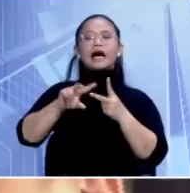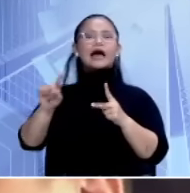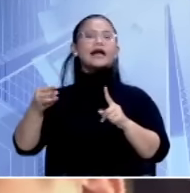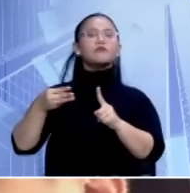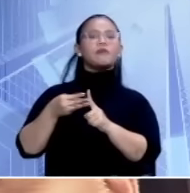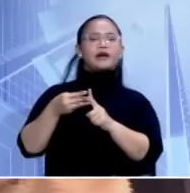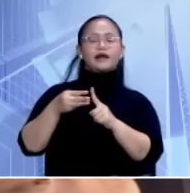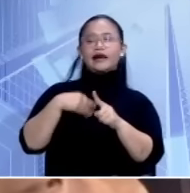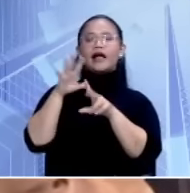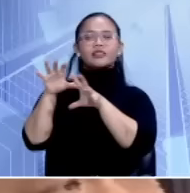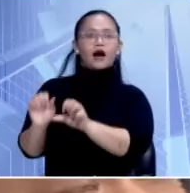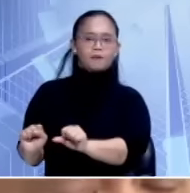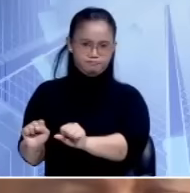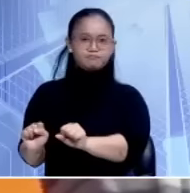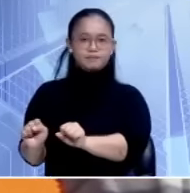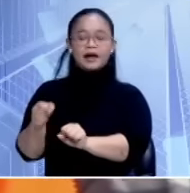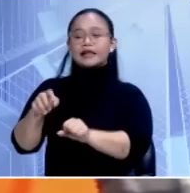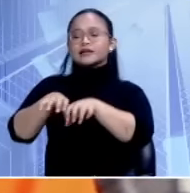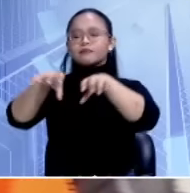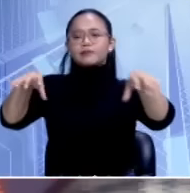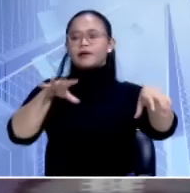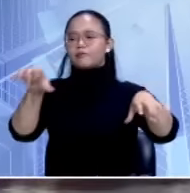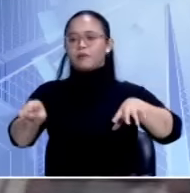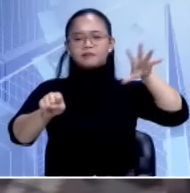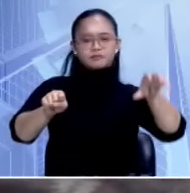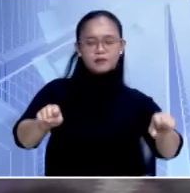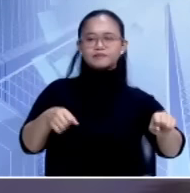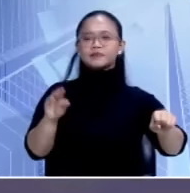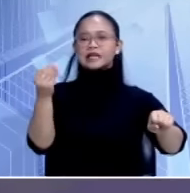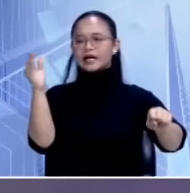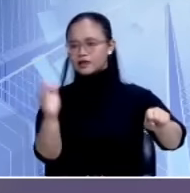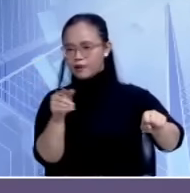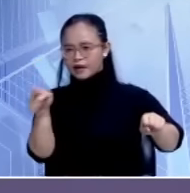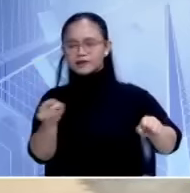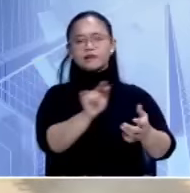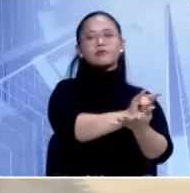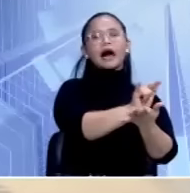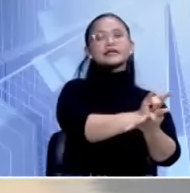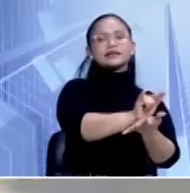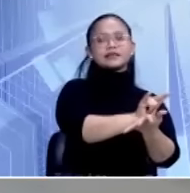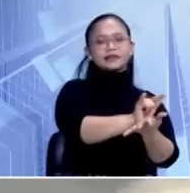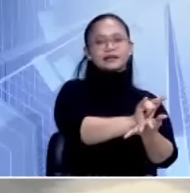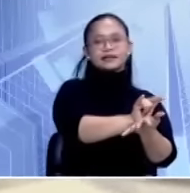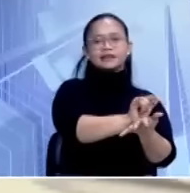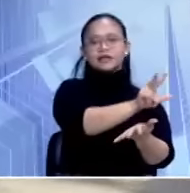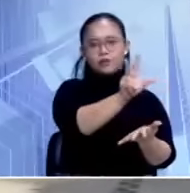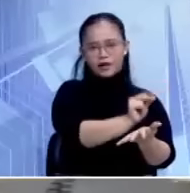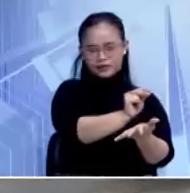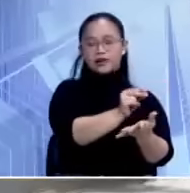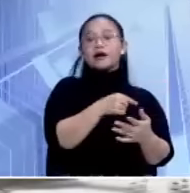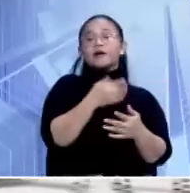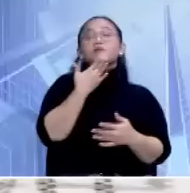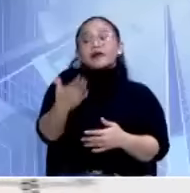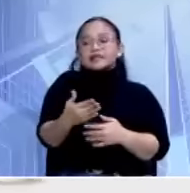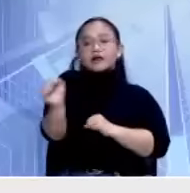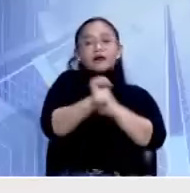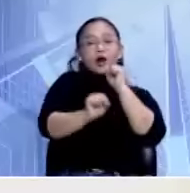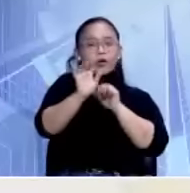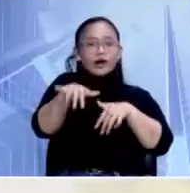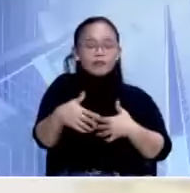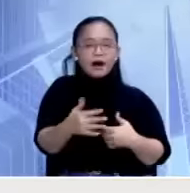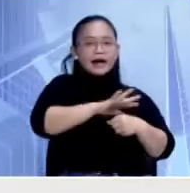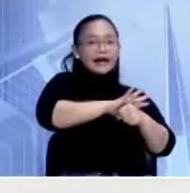Jaya. Keduanya ditangkap di dua lokasi berbeda, yaitu di Jakarta Barat dan Kota Bekasi, Jawa Barat. Modus yang digunakan pelaku